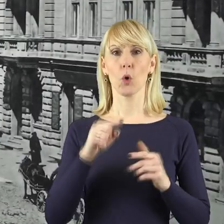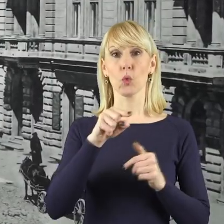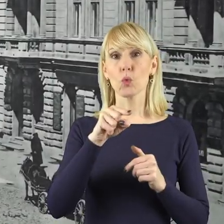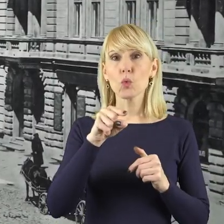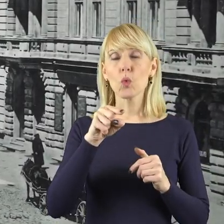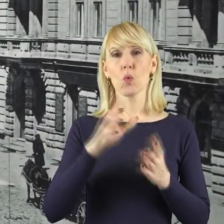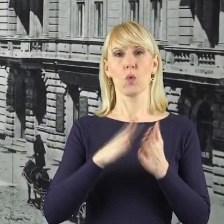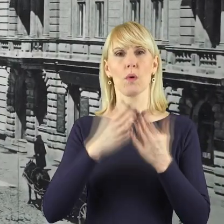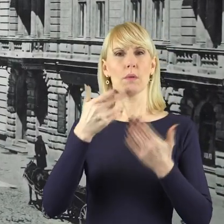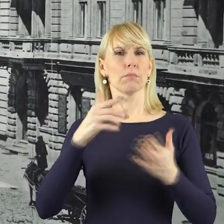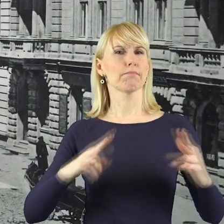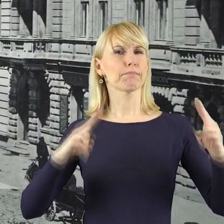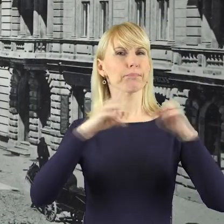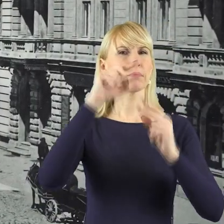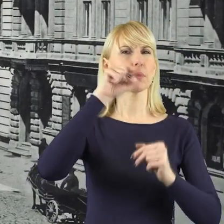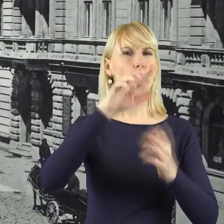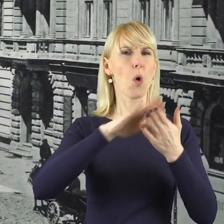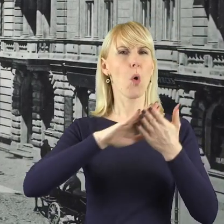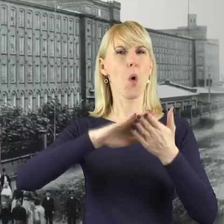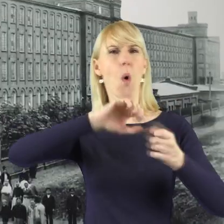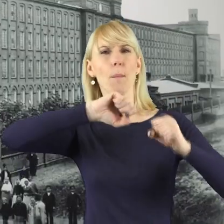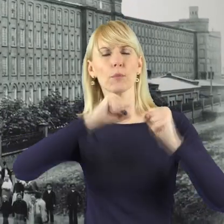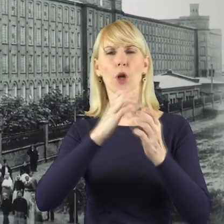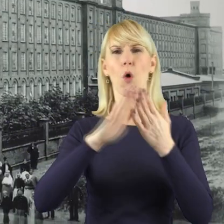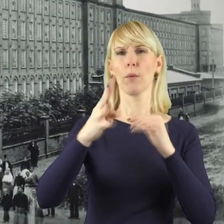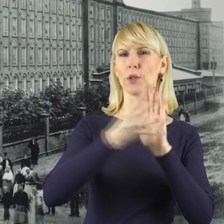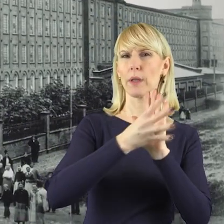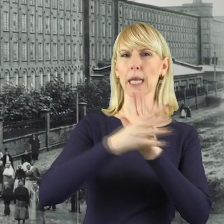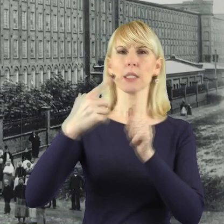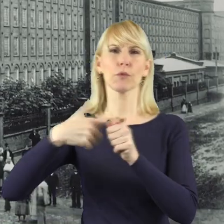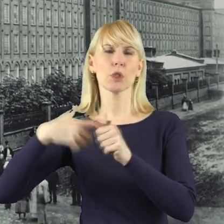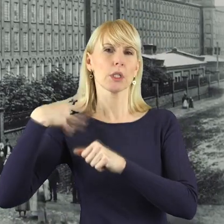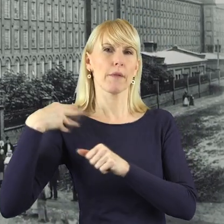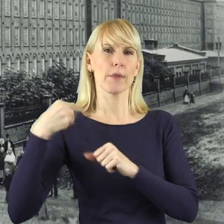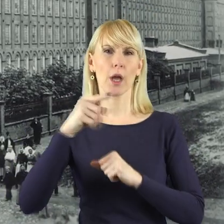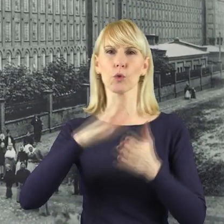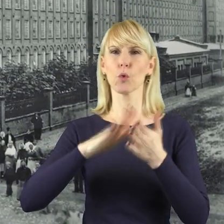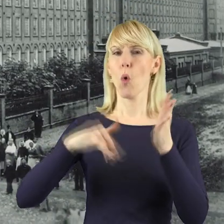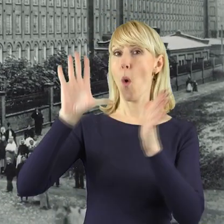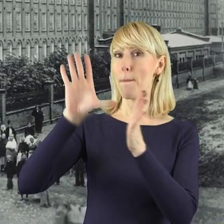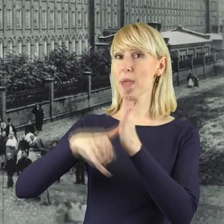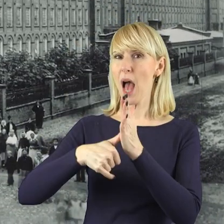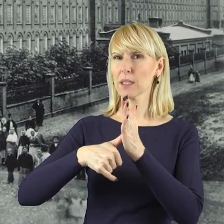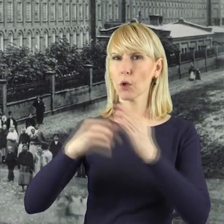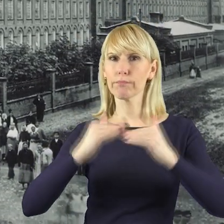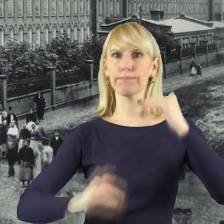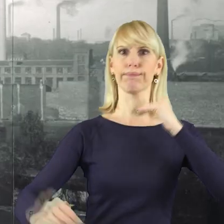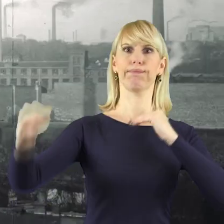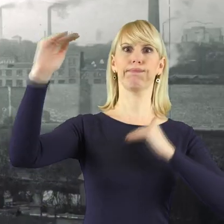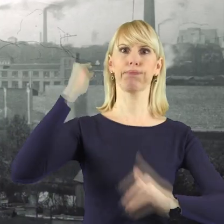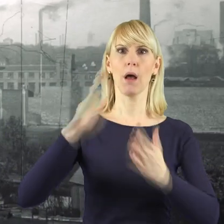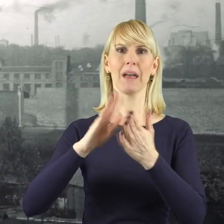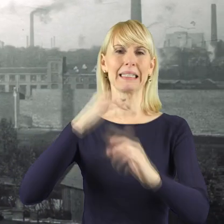Szczytem potęgi przemysłowej Łodzi był przełom XIX i XX wieku. Przyniósł on miastu skokowy wzrost w